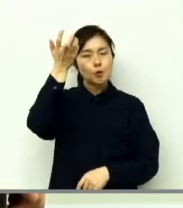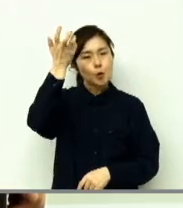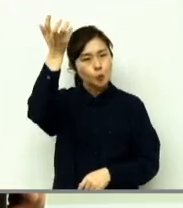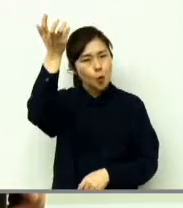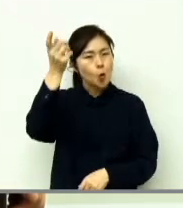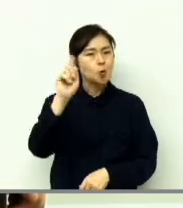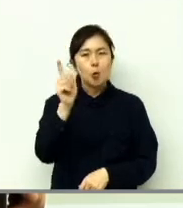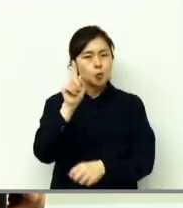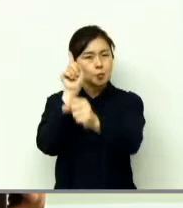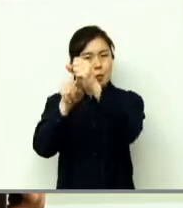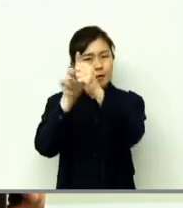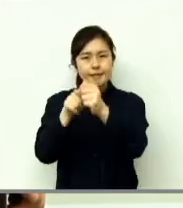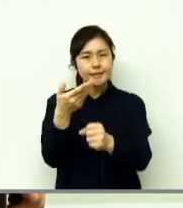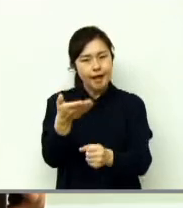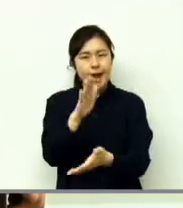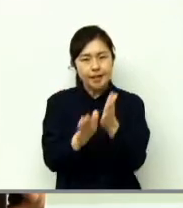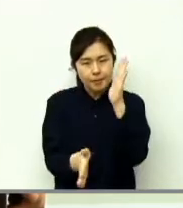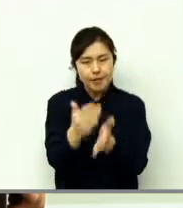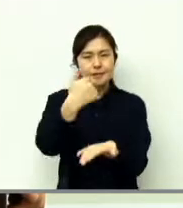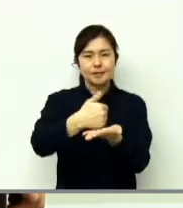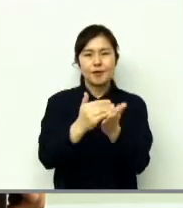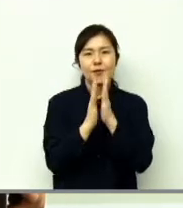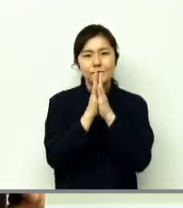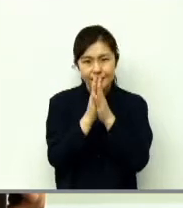思います。 はい、 お願いいたします。